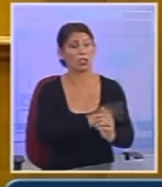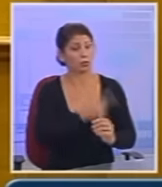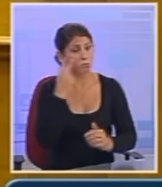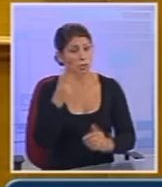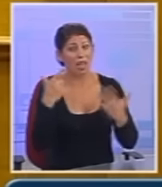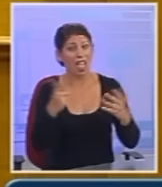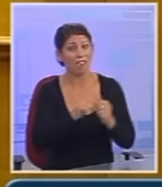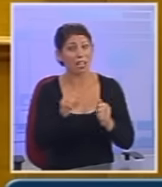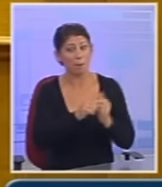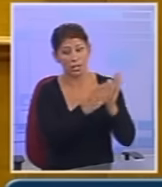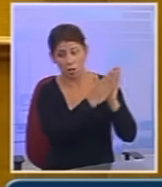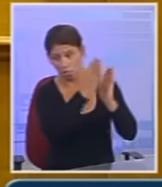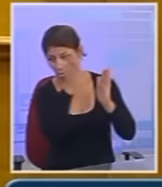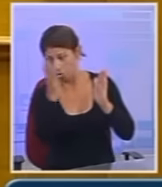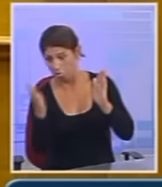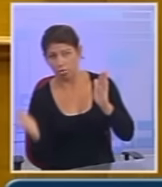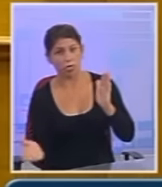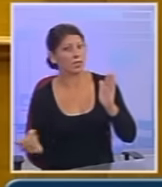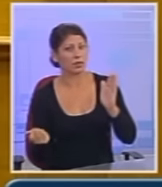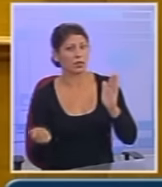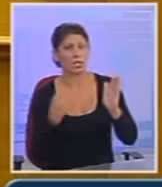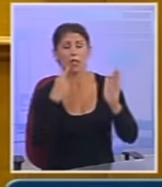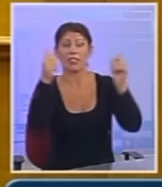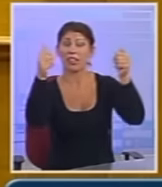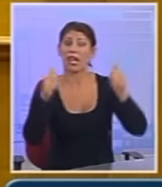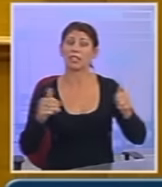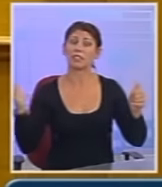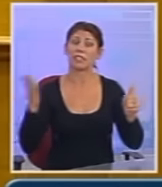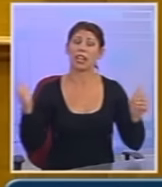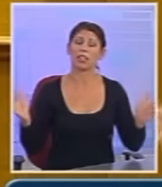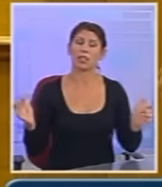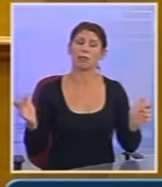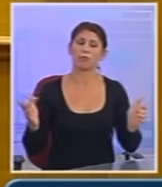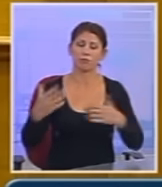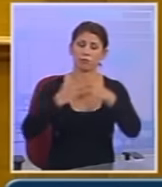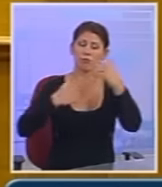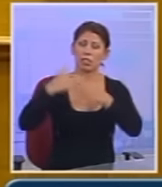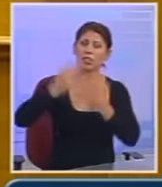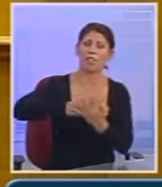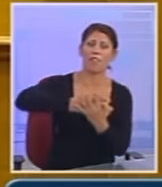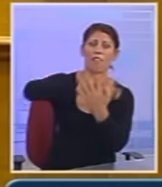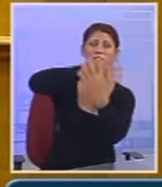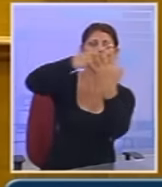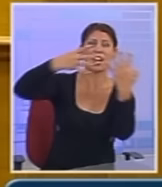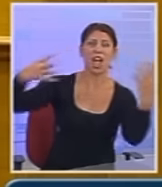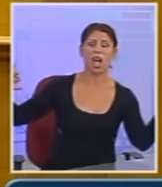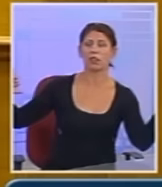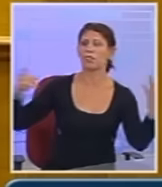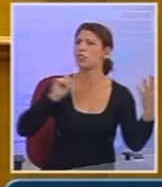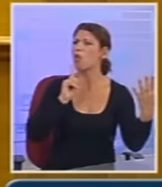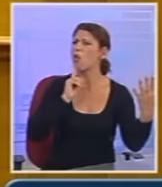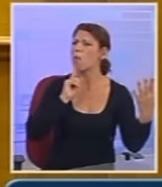πρώτο 7μηνο της διακυβέρνησής σας. Οι διακηρύξεις σας για τείχη, φράκτες που παραπέμπουν σε αφύλακτα σύνορα δεν